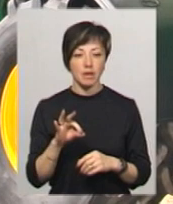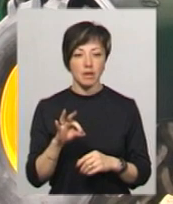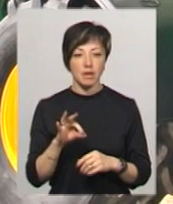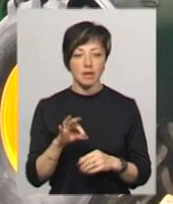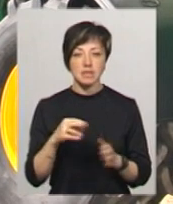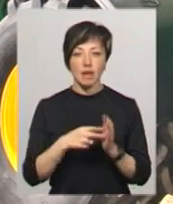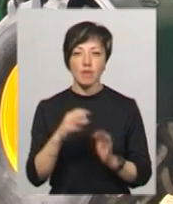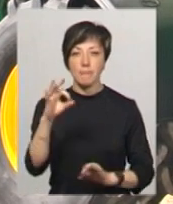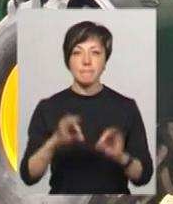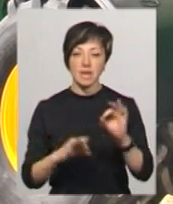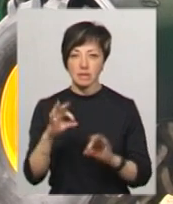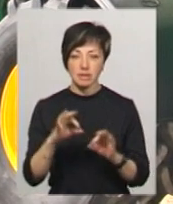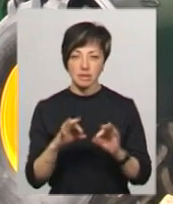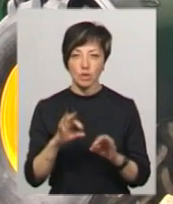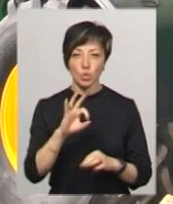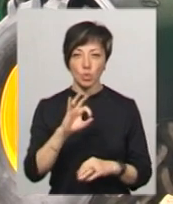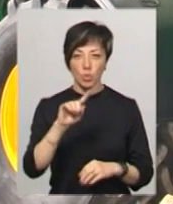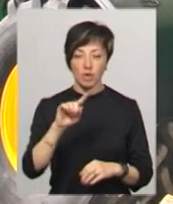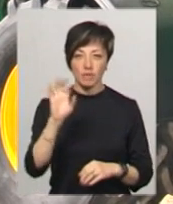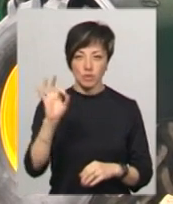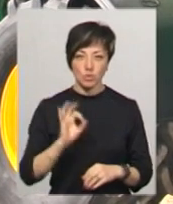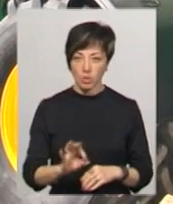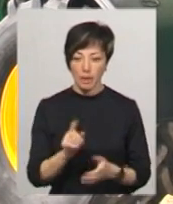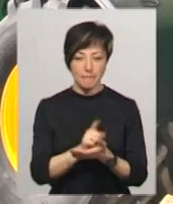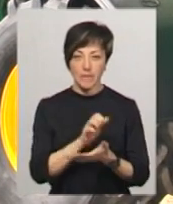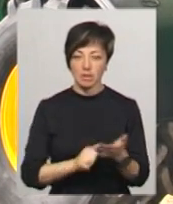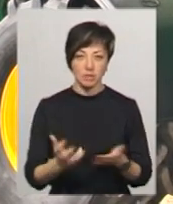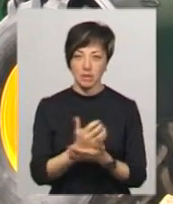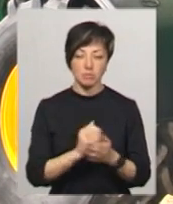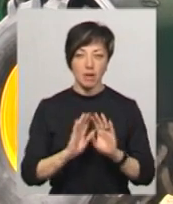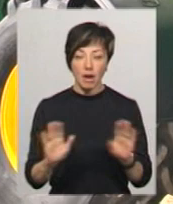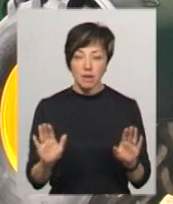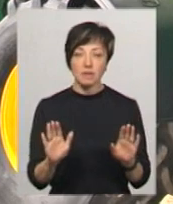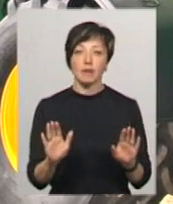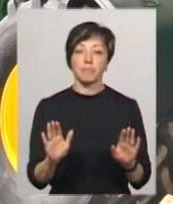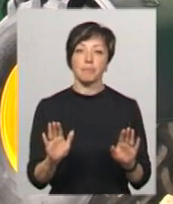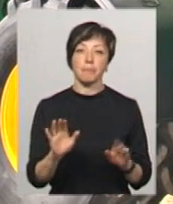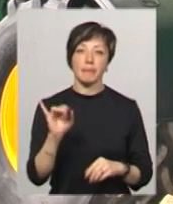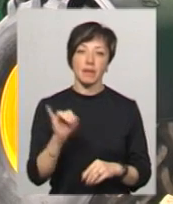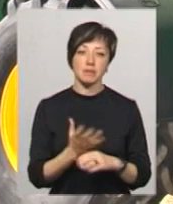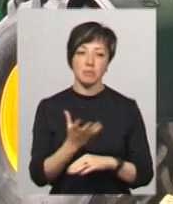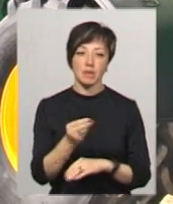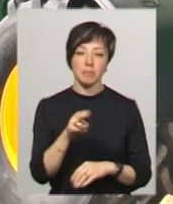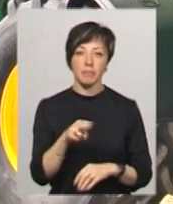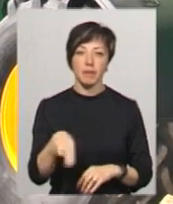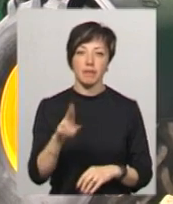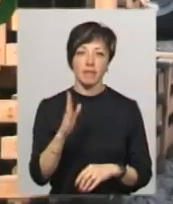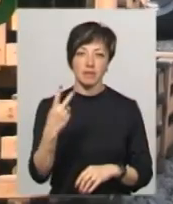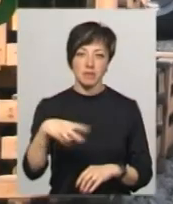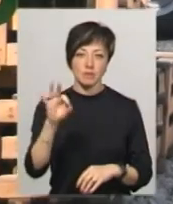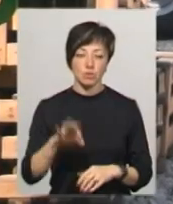мита по цим тракторам складе 0%, тобто миту не сплачується, і сплачується ПДВ 20%.